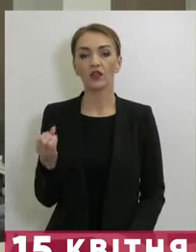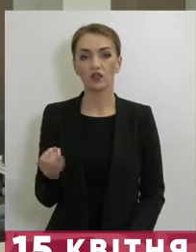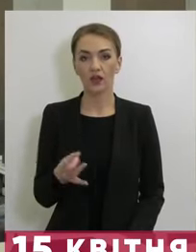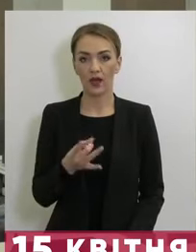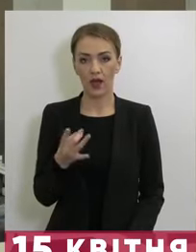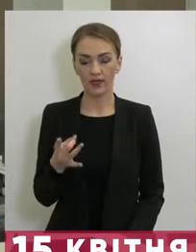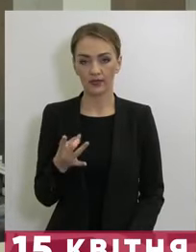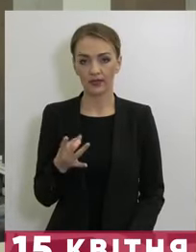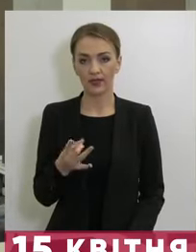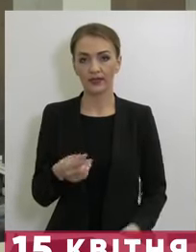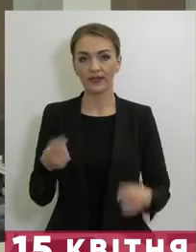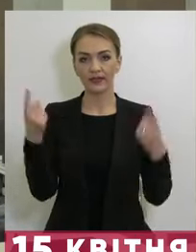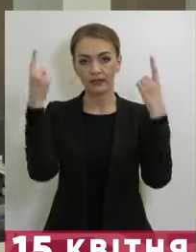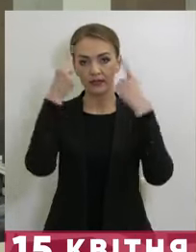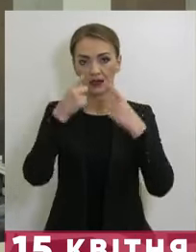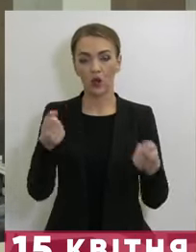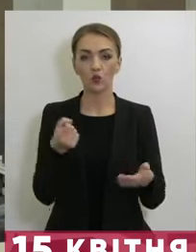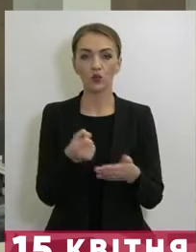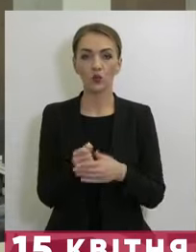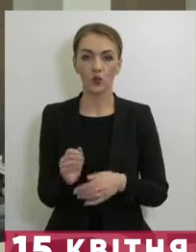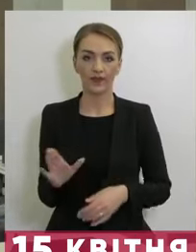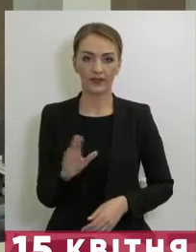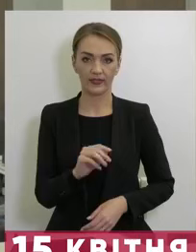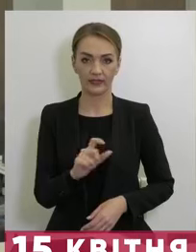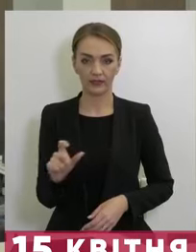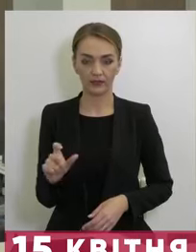раз звертаюсь до всіх.